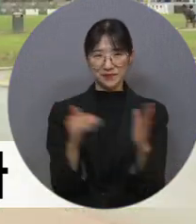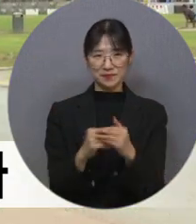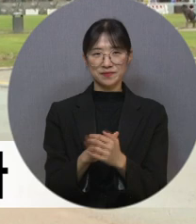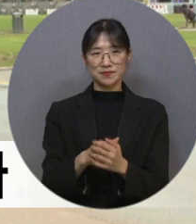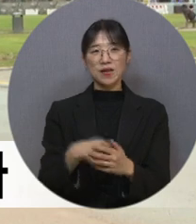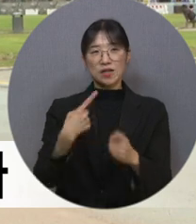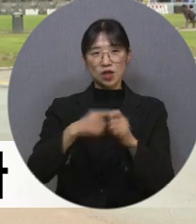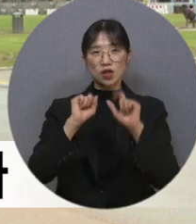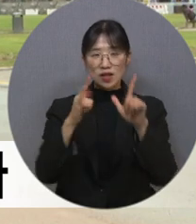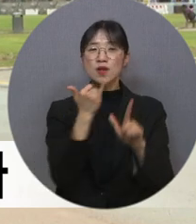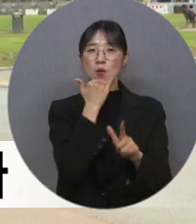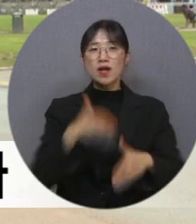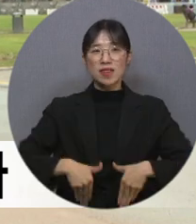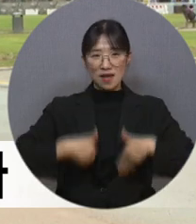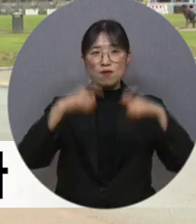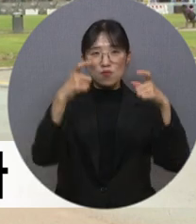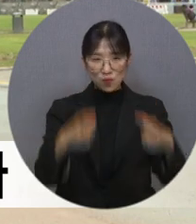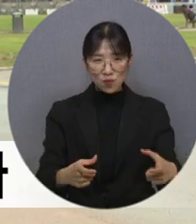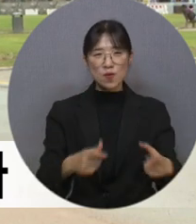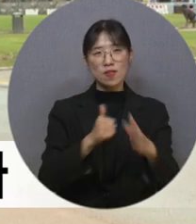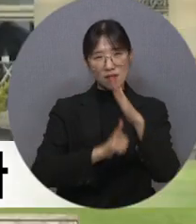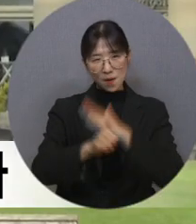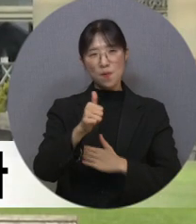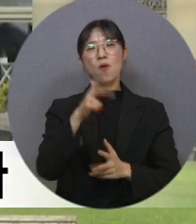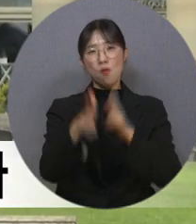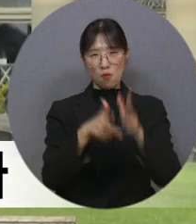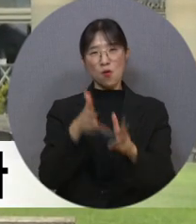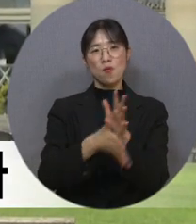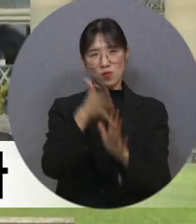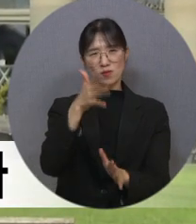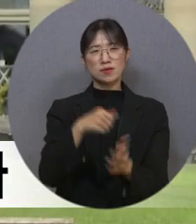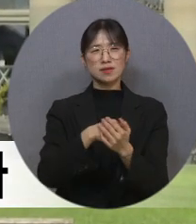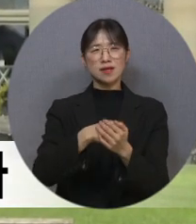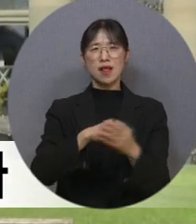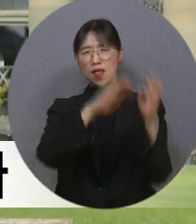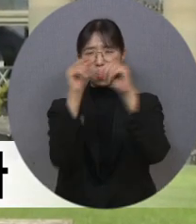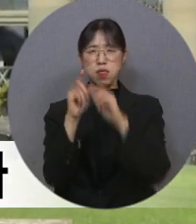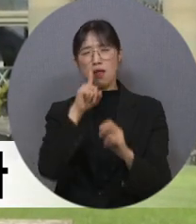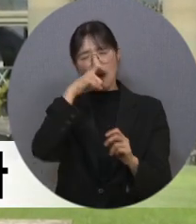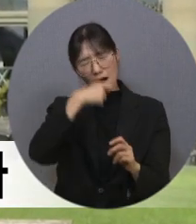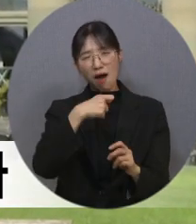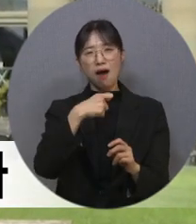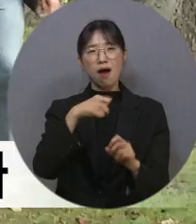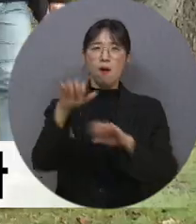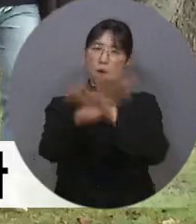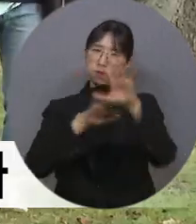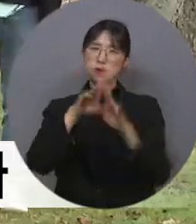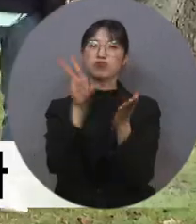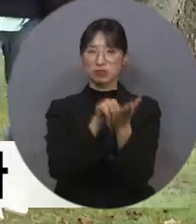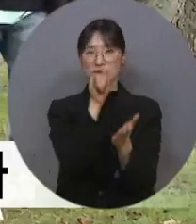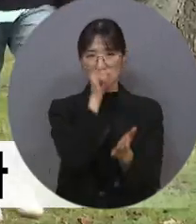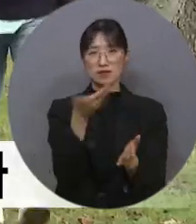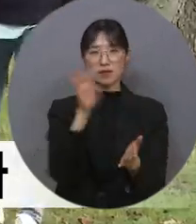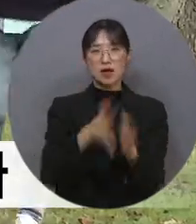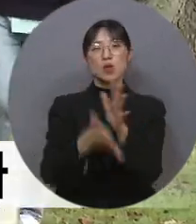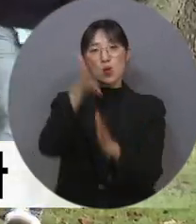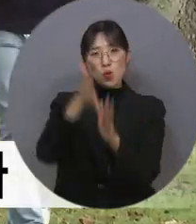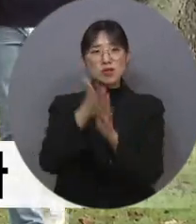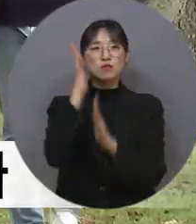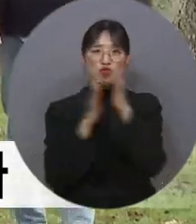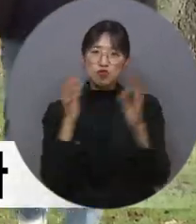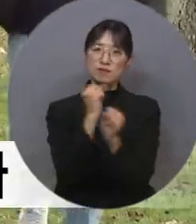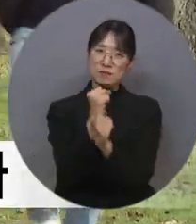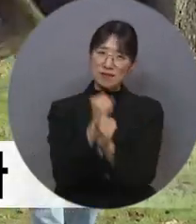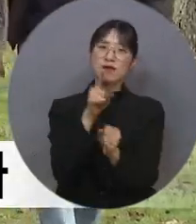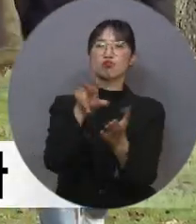첫날은 독일 남부의 대표적인 공업도시로 대기오염과 공기순환 문제에 몸살을 앓았으나 도심 숲을 만들고